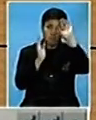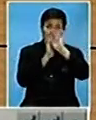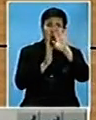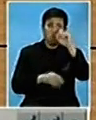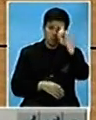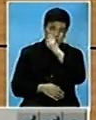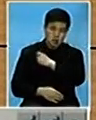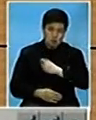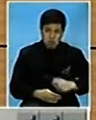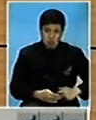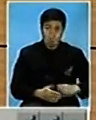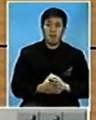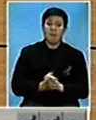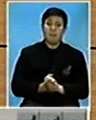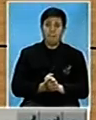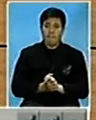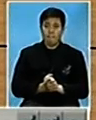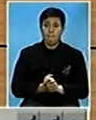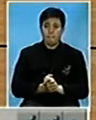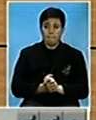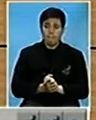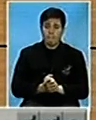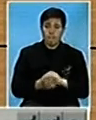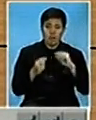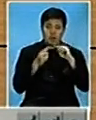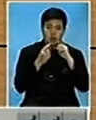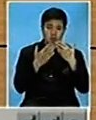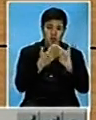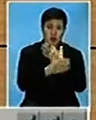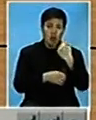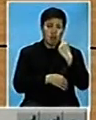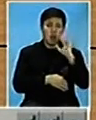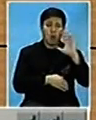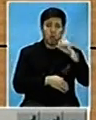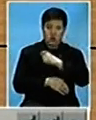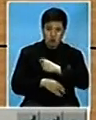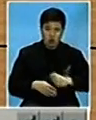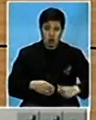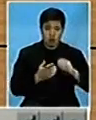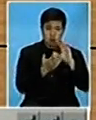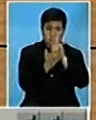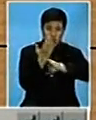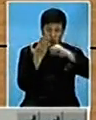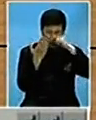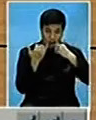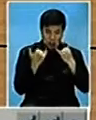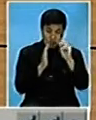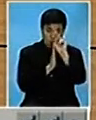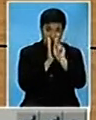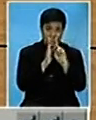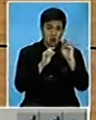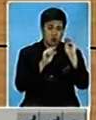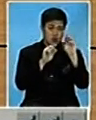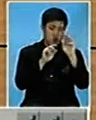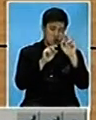อยู่หัวเมื่อเขาต้องการที่จะเปลี่ยนแปลงพระราชอำนาจของพระองค์ท่านจากประเทศไทยที่เป็นอยู่ในรัฐธรรมนูญฉบับนี้309